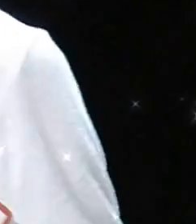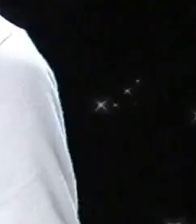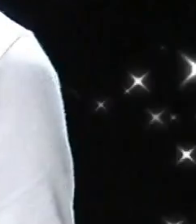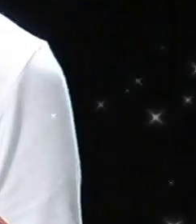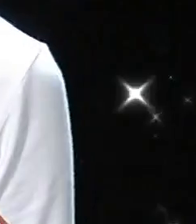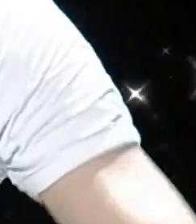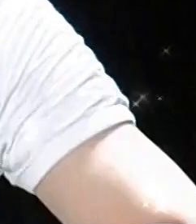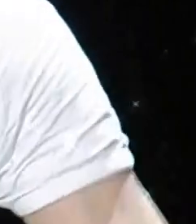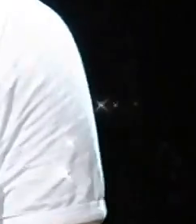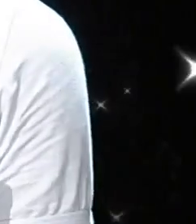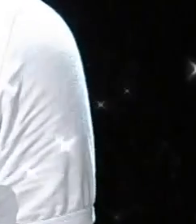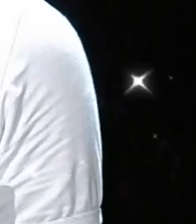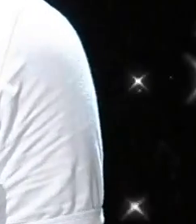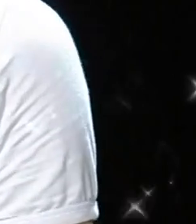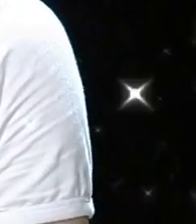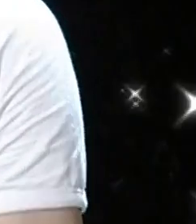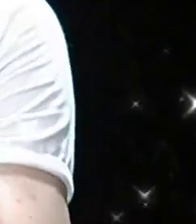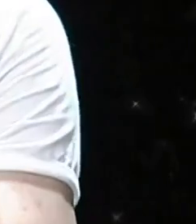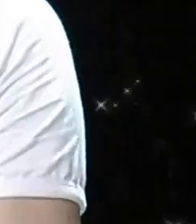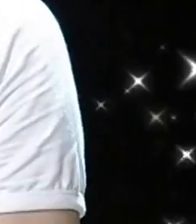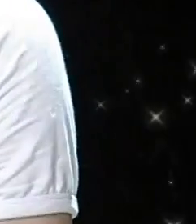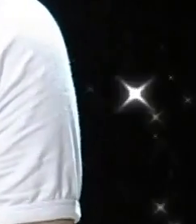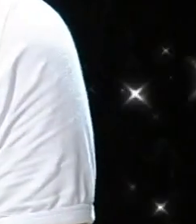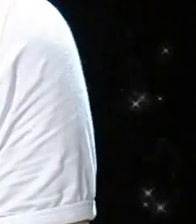future, even if you